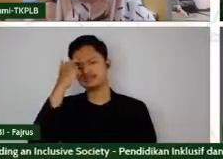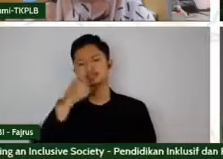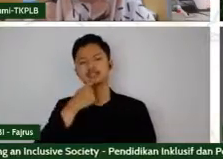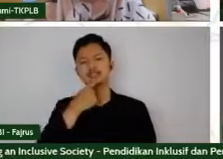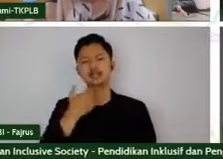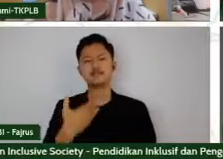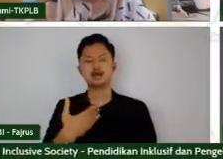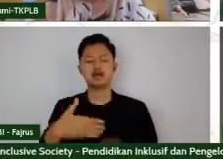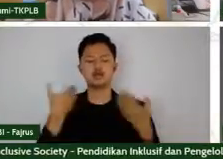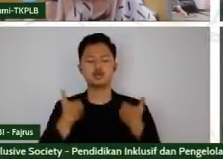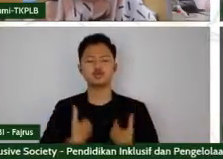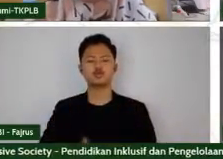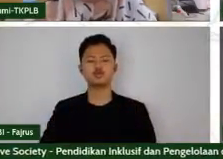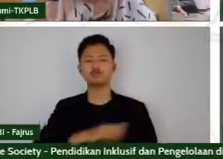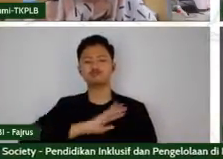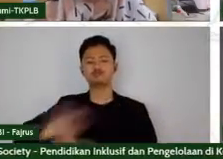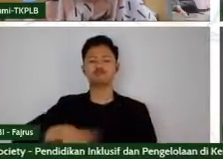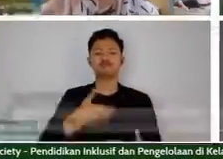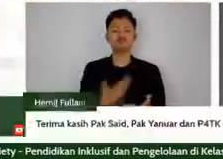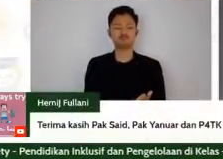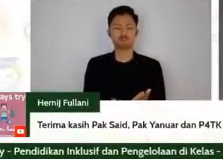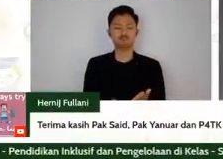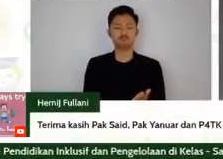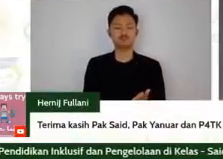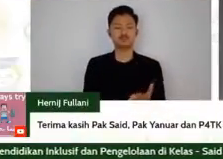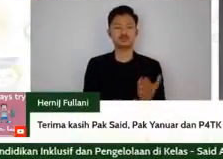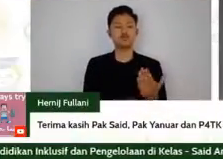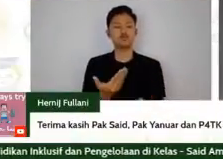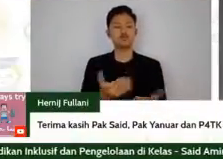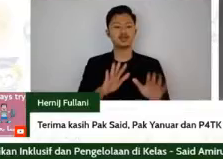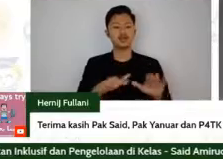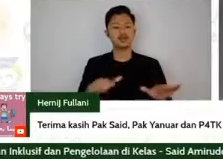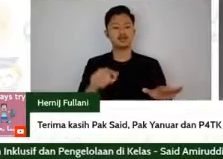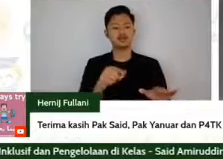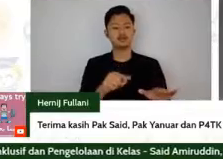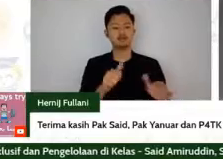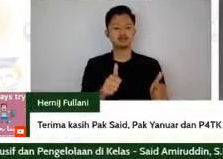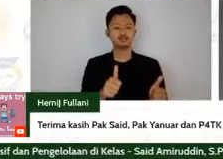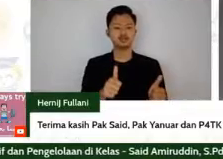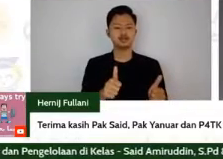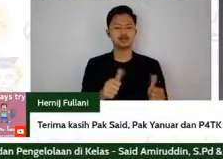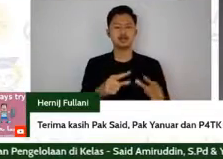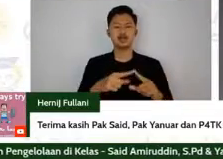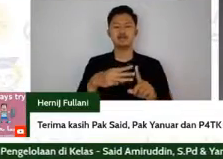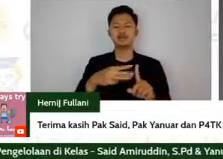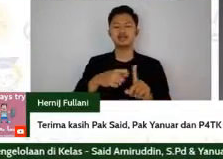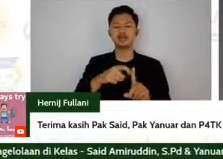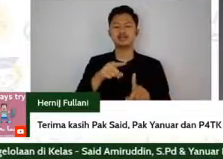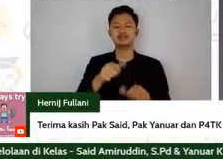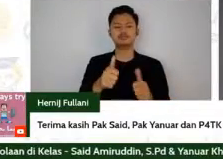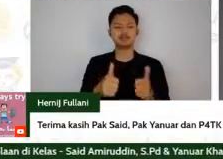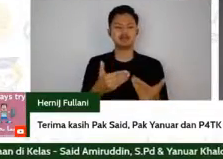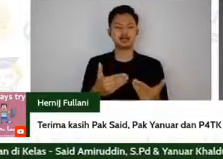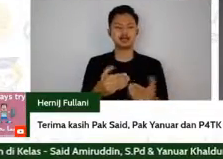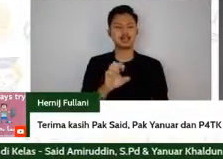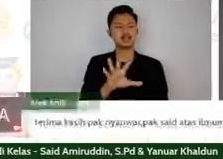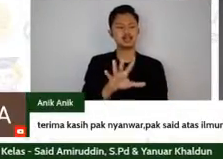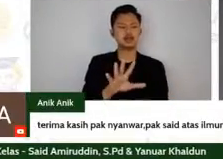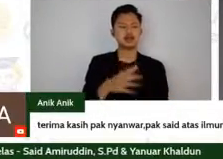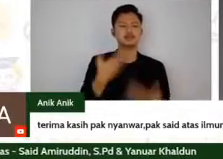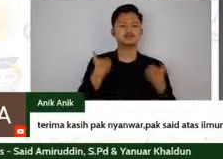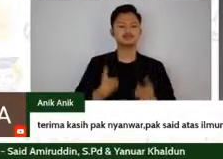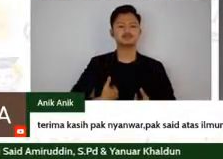tentang anggota tubuh keseluruhan, mungkin anak ABK ini mungkin cukup 5 saja anggota